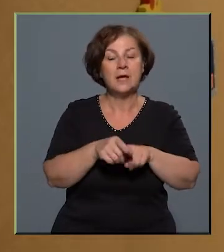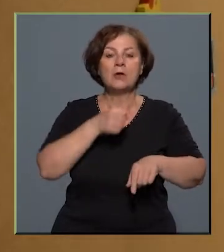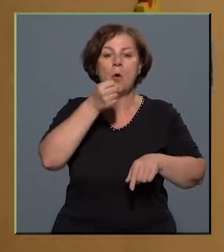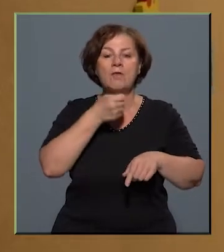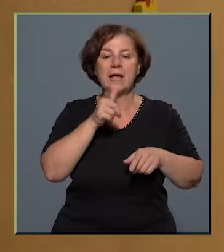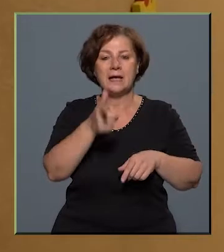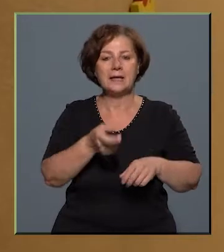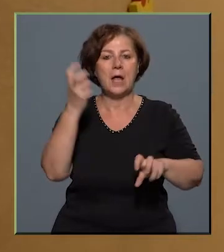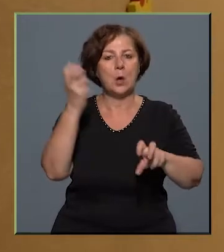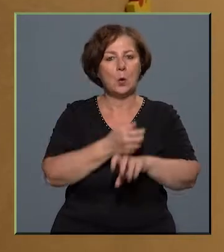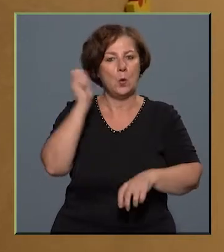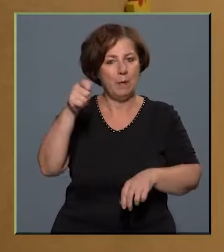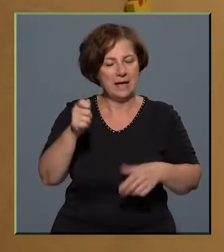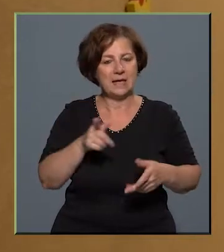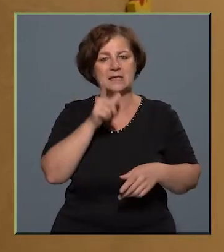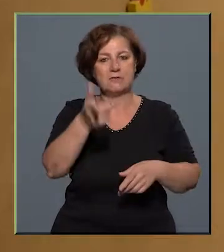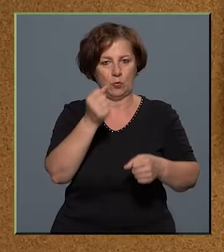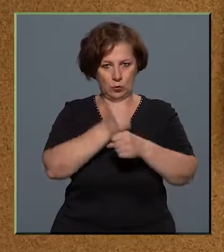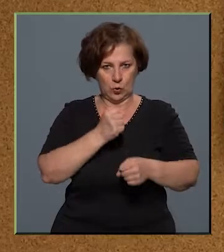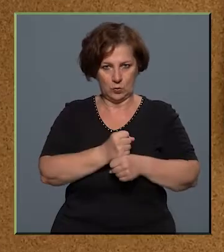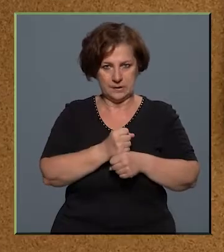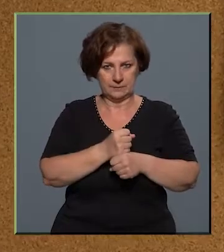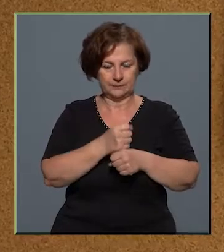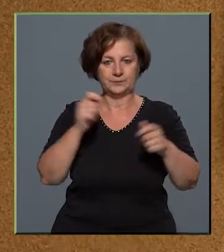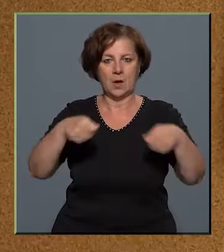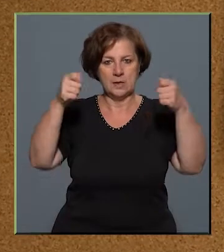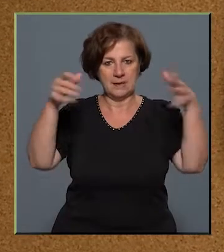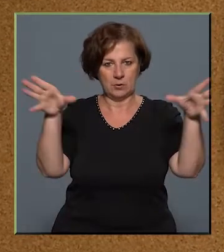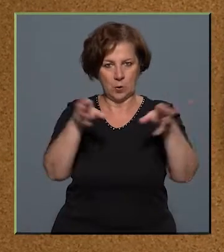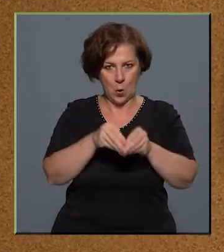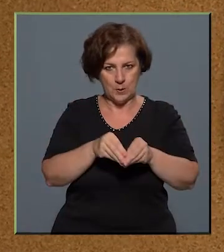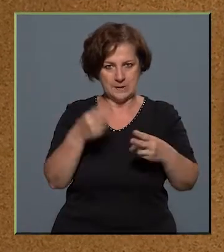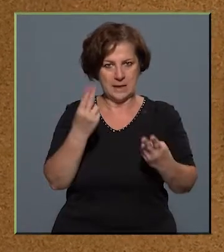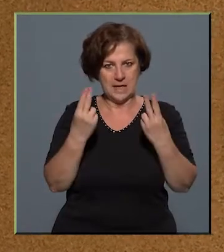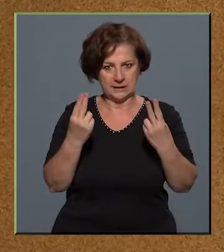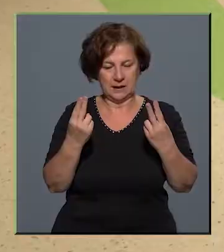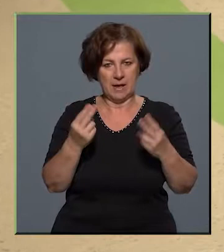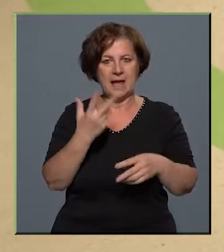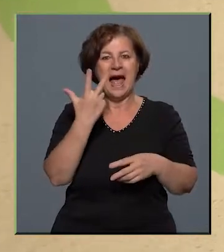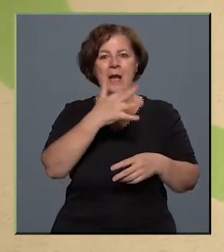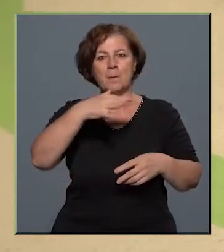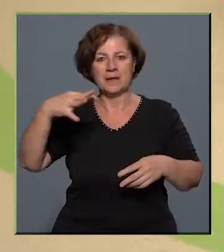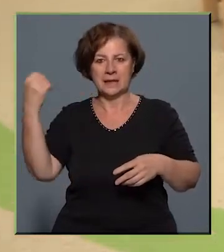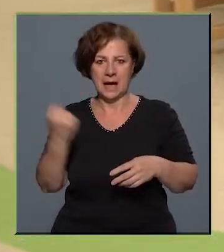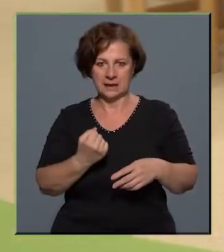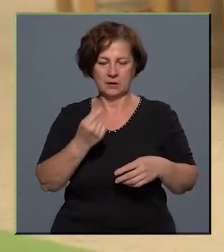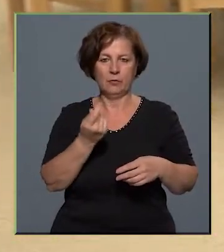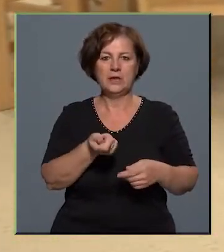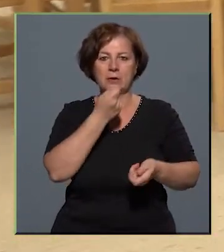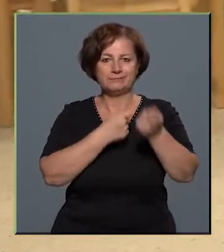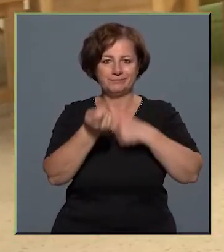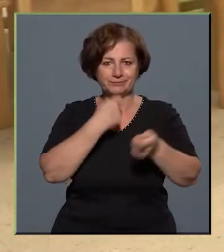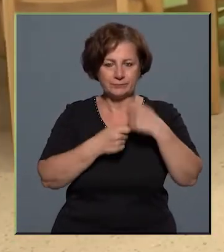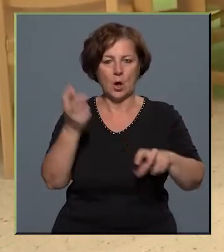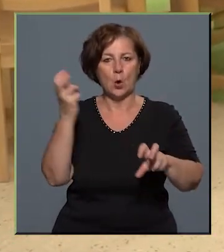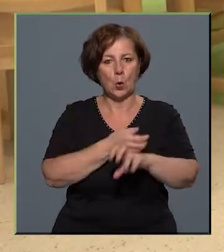ilyen Kőbányán, ezért fogunk dolgozni. Az épületek összértékben 3 milliárd forintot emésztettek föl